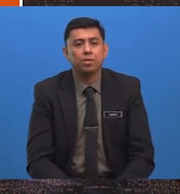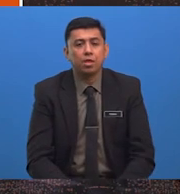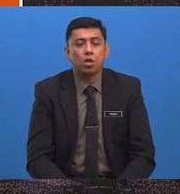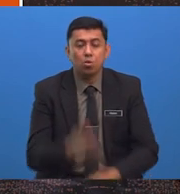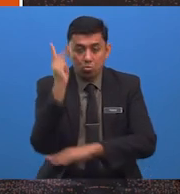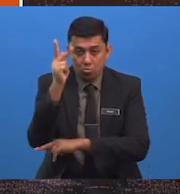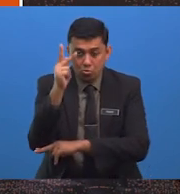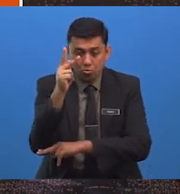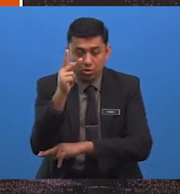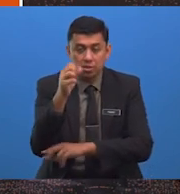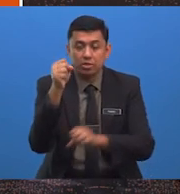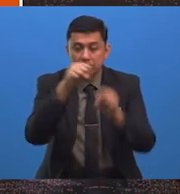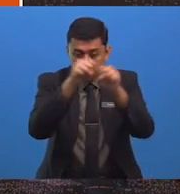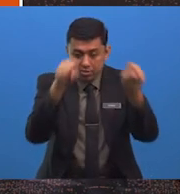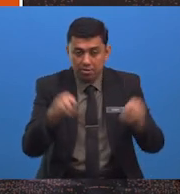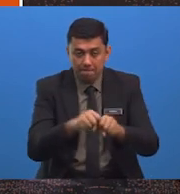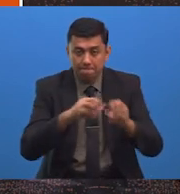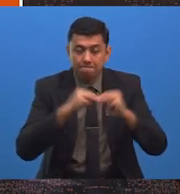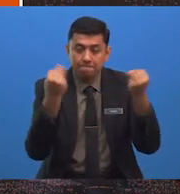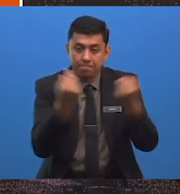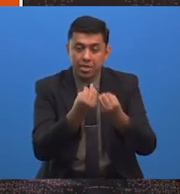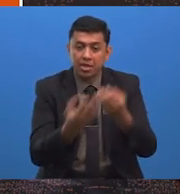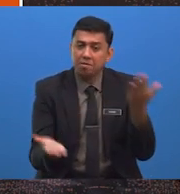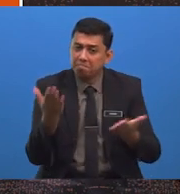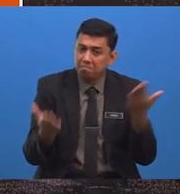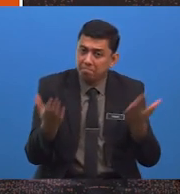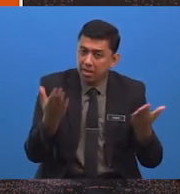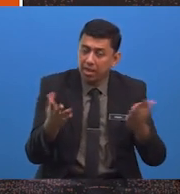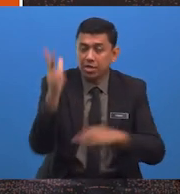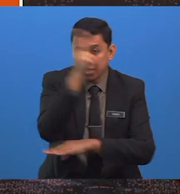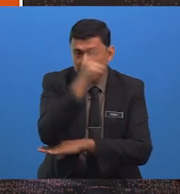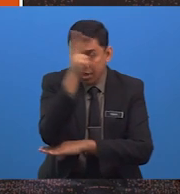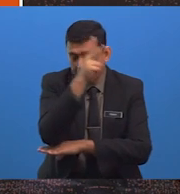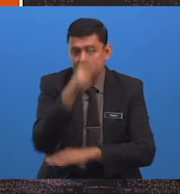sistem masyarakat dan menyumbang kepada kestabilan kerajaan.